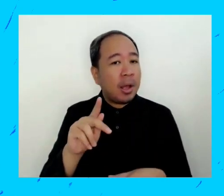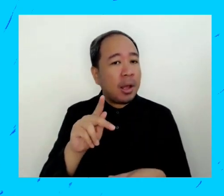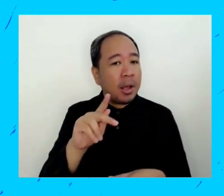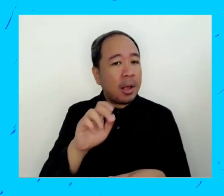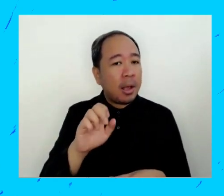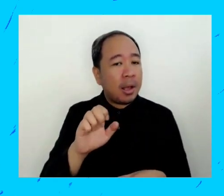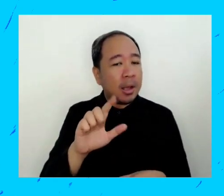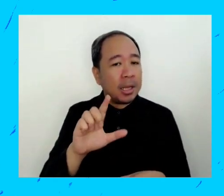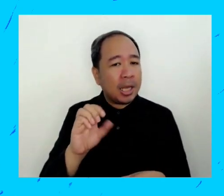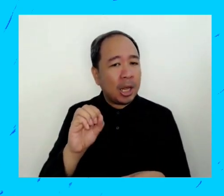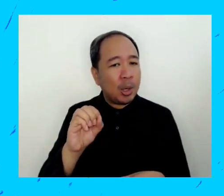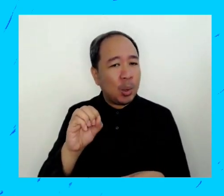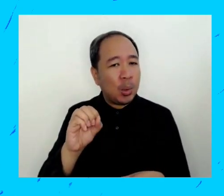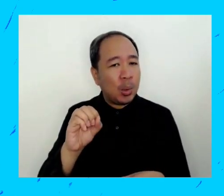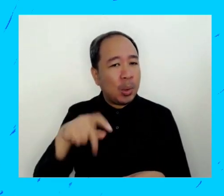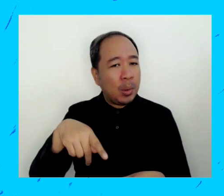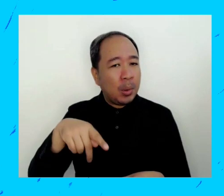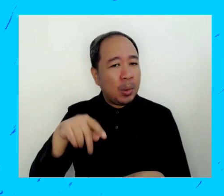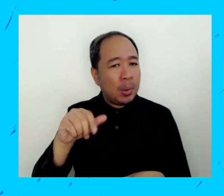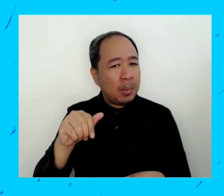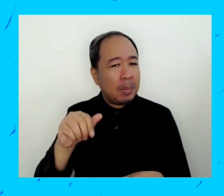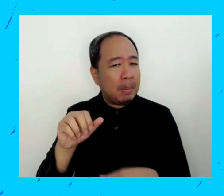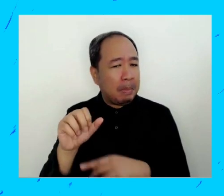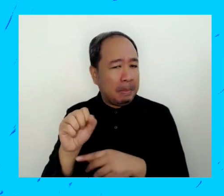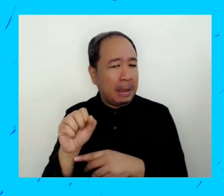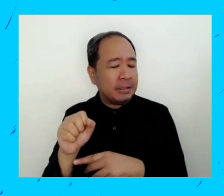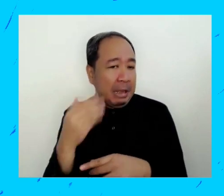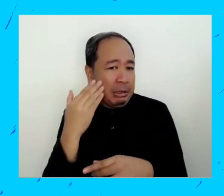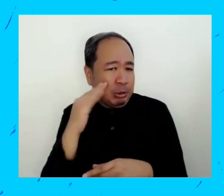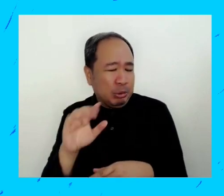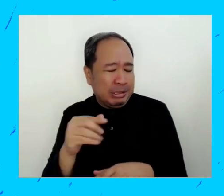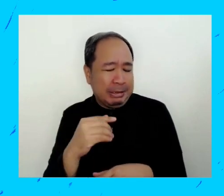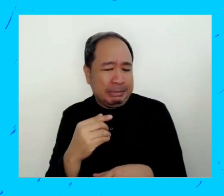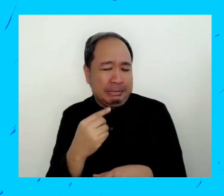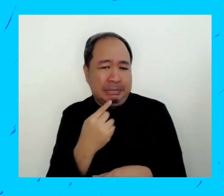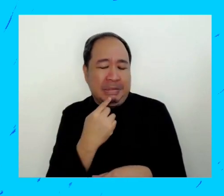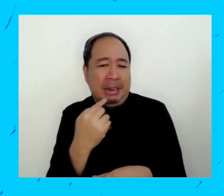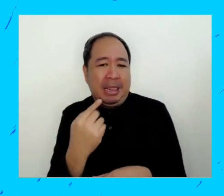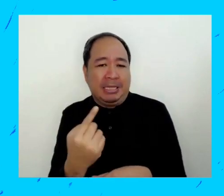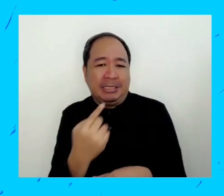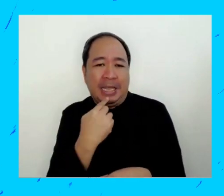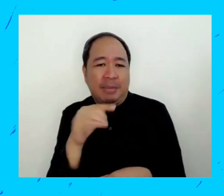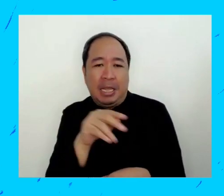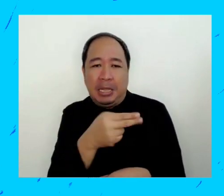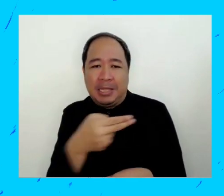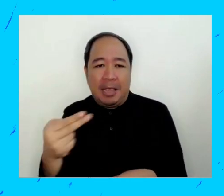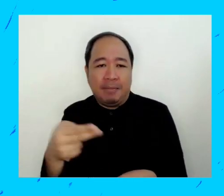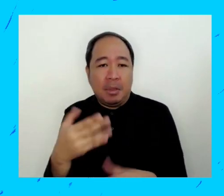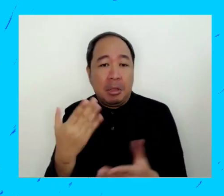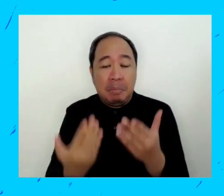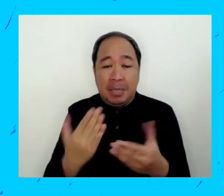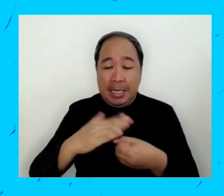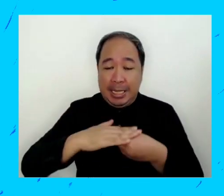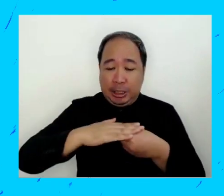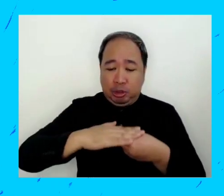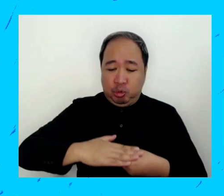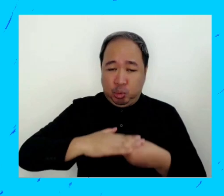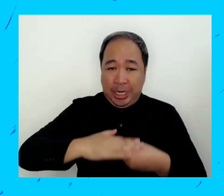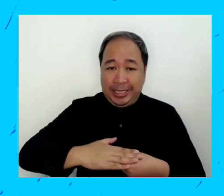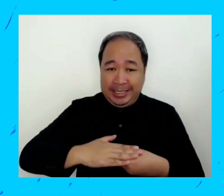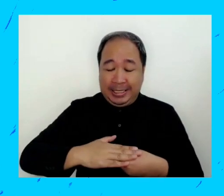Je ne sais pas si j'ai prononcé le nom de la personne correctement, mais est-ce que le stress peut être une